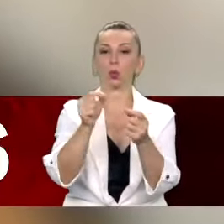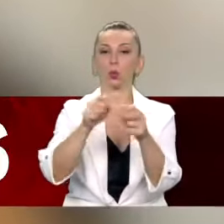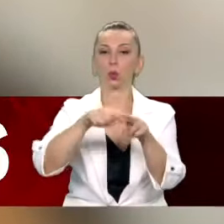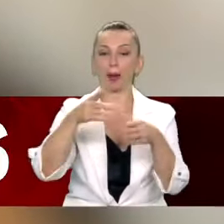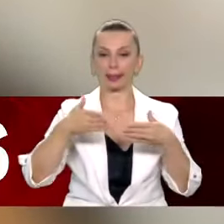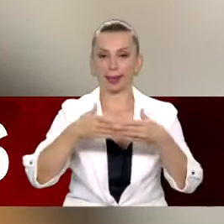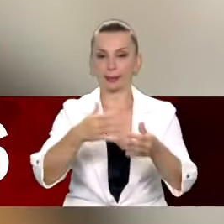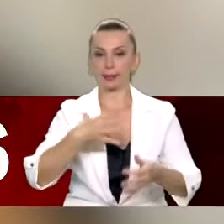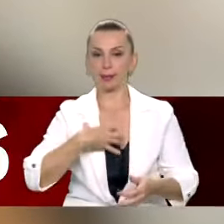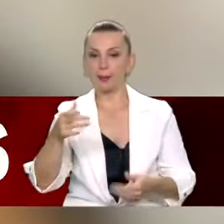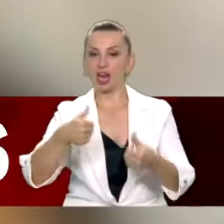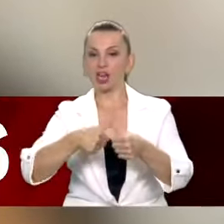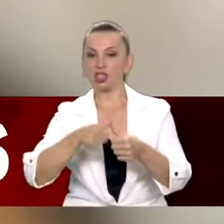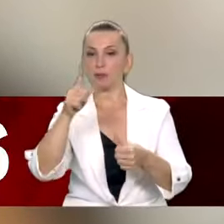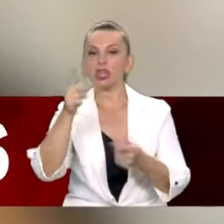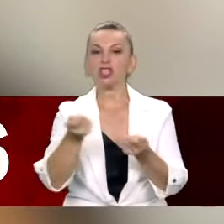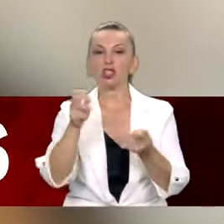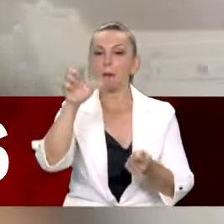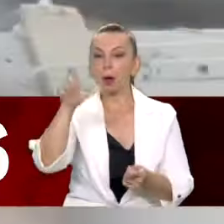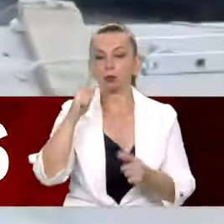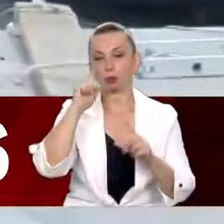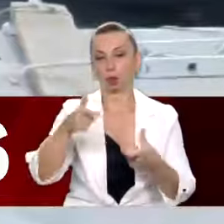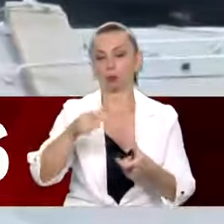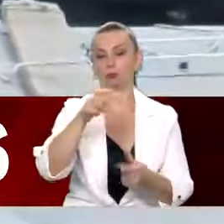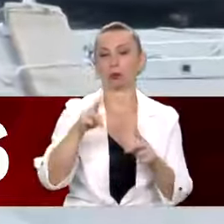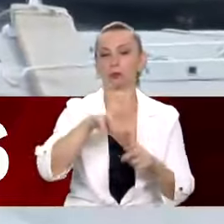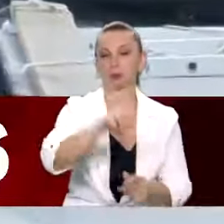Tekne sahibi, eşi ve bir çalışanı gözaltına alındı.